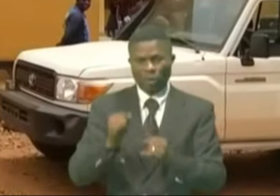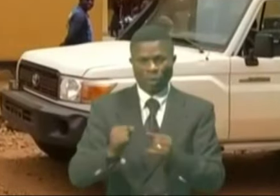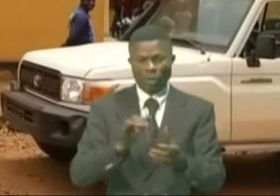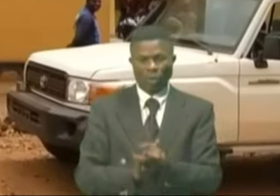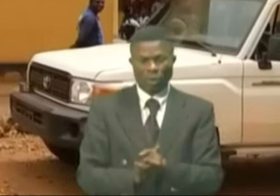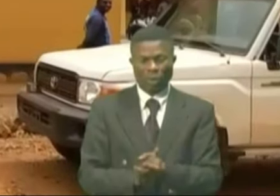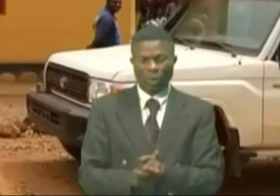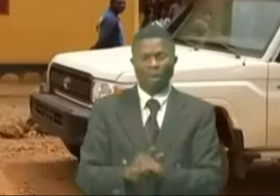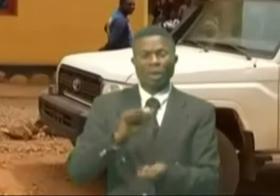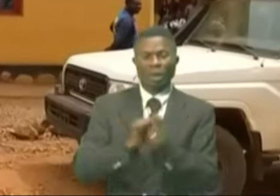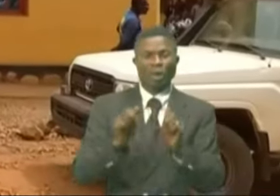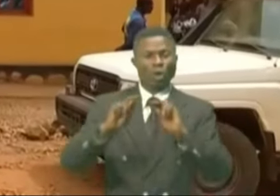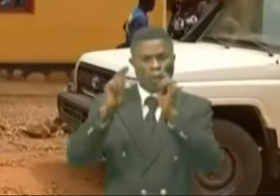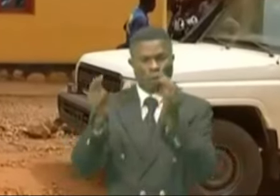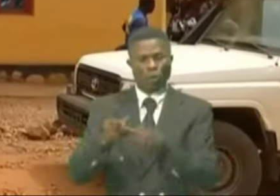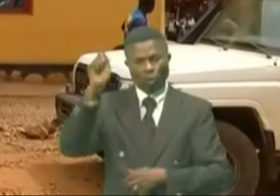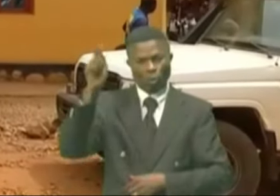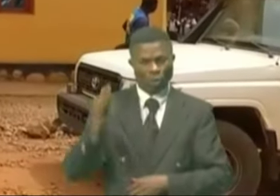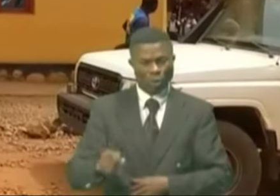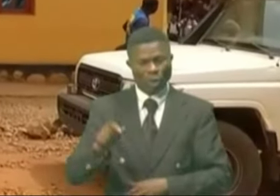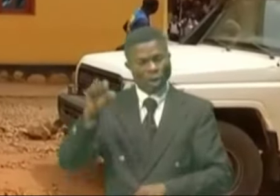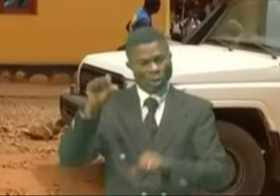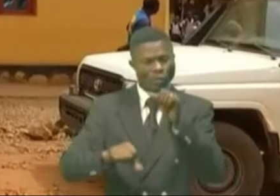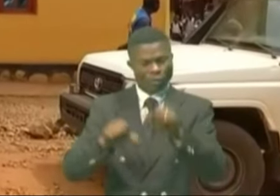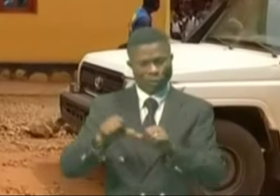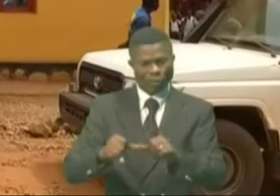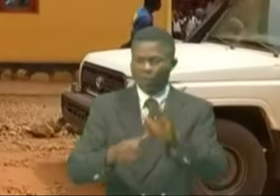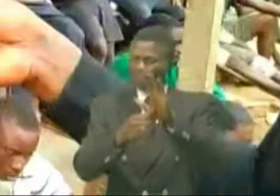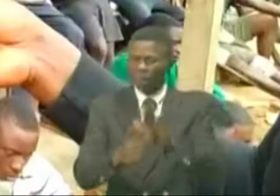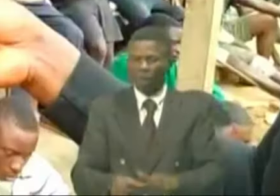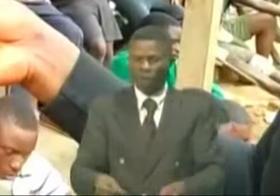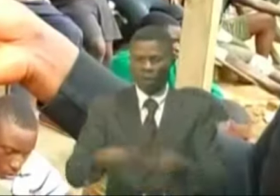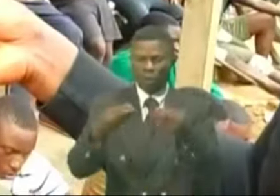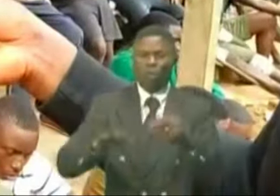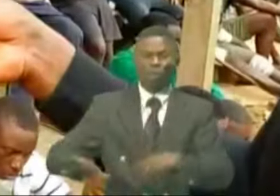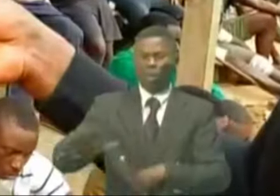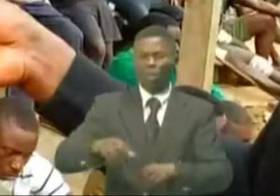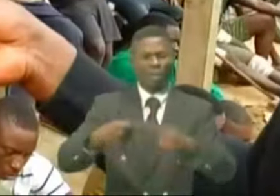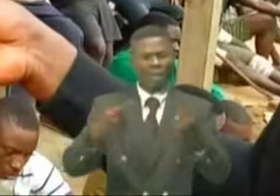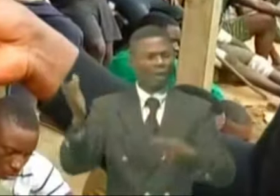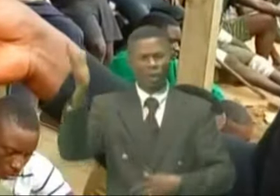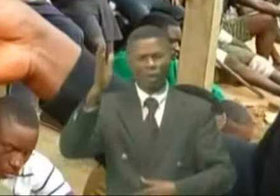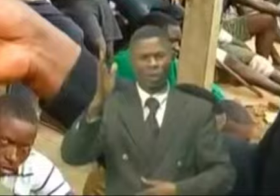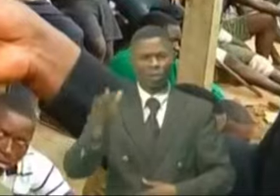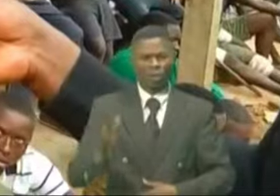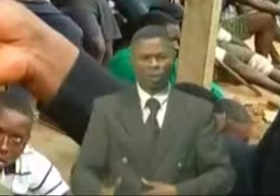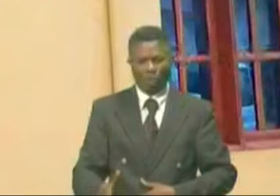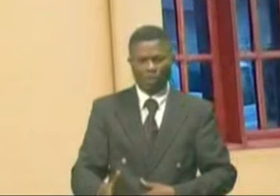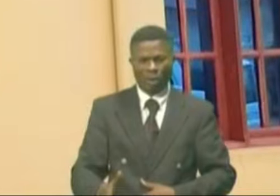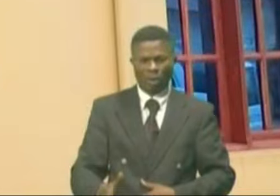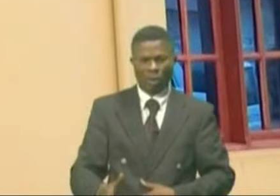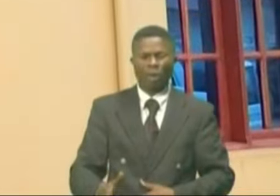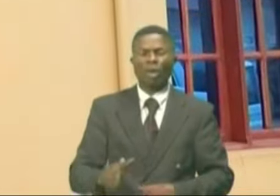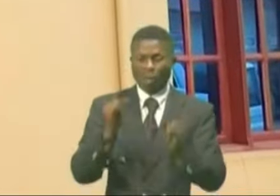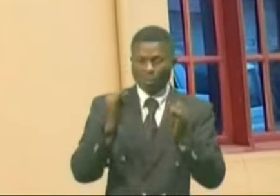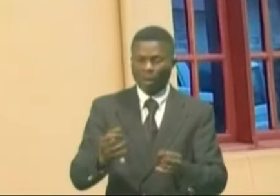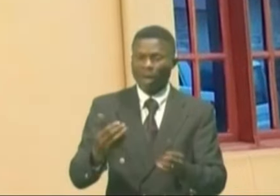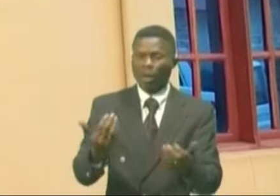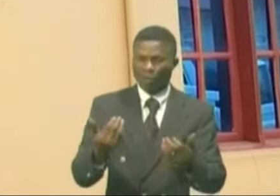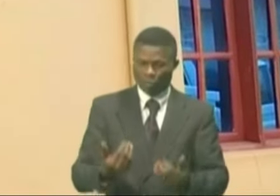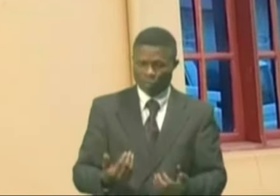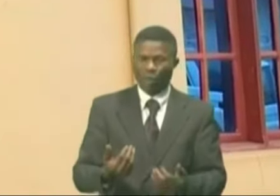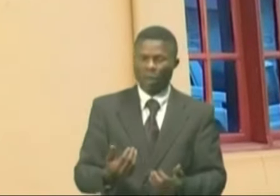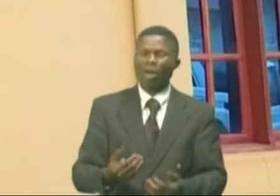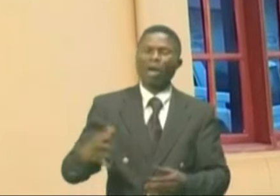regagnerons les fronts en brousse et personne ne lâchera notre pays entre les mains de l'ennemi, ni fuir devant les rebelles. Si c'est mourir, nous le ferons pour le